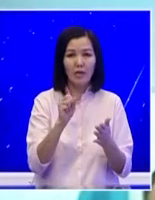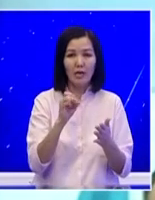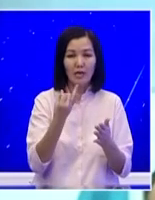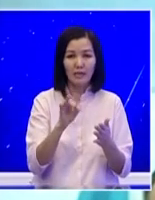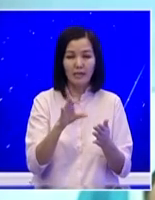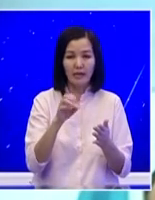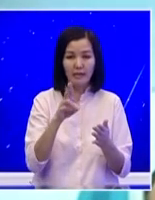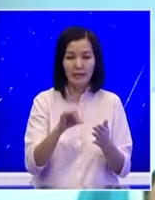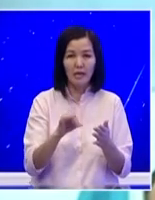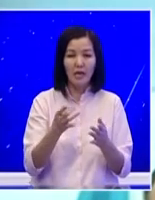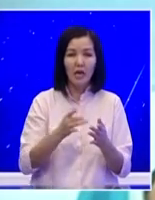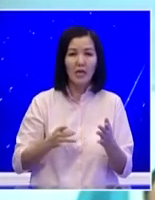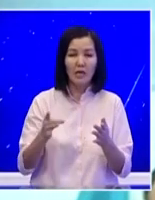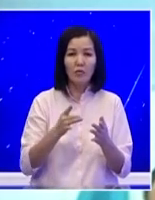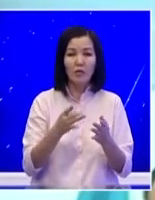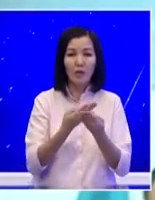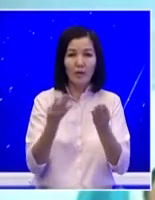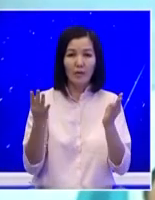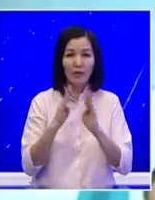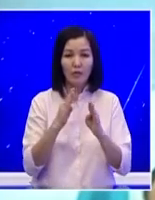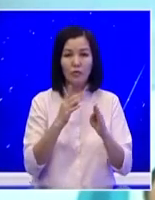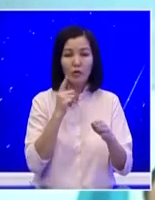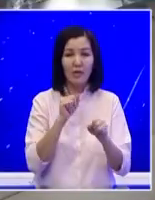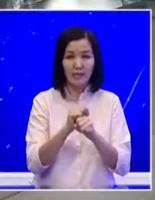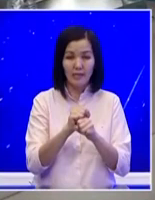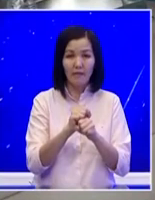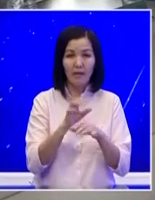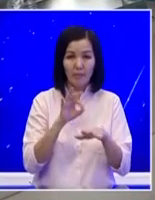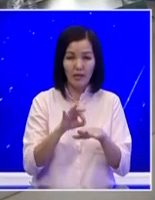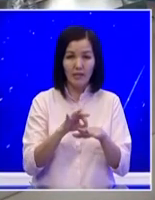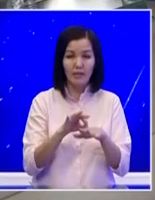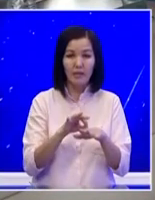уже практически ликвидировали. Илийский район, Кербулат.